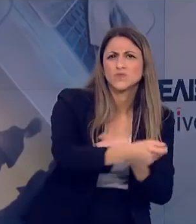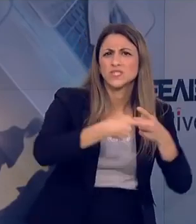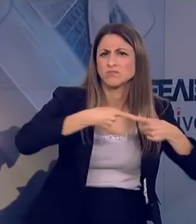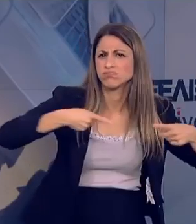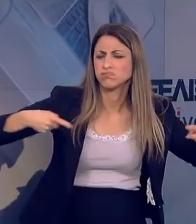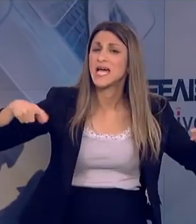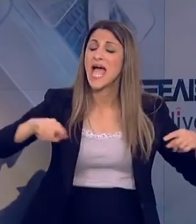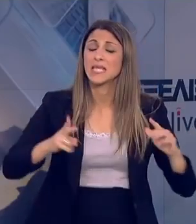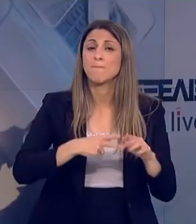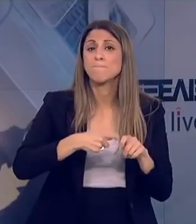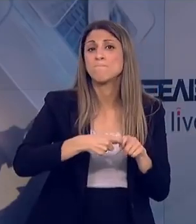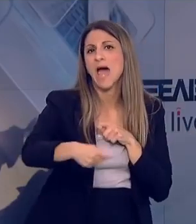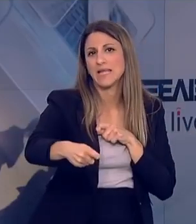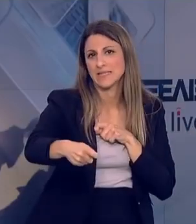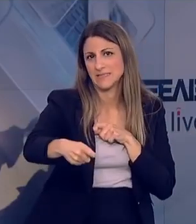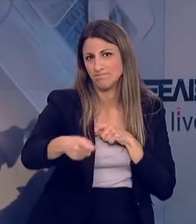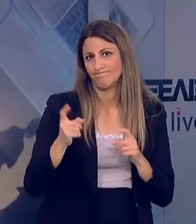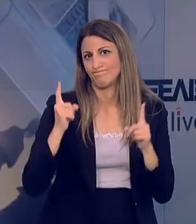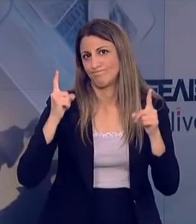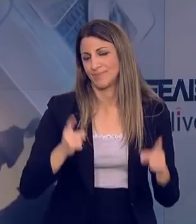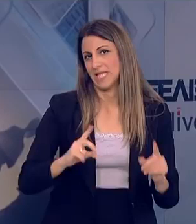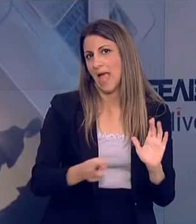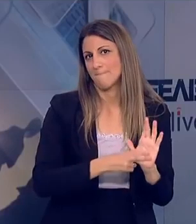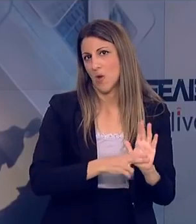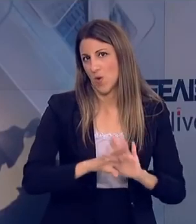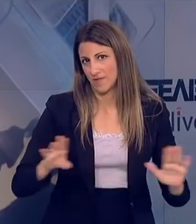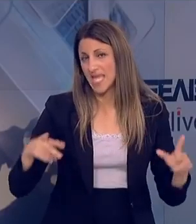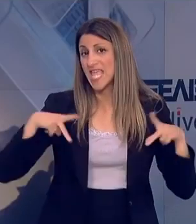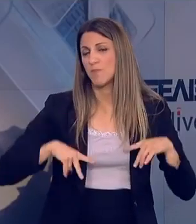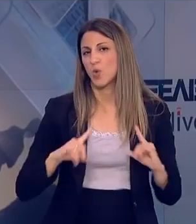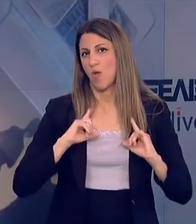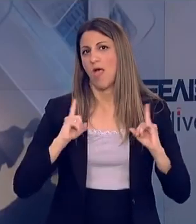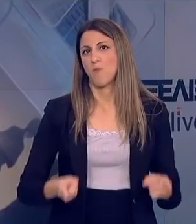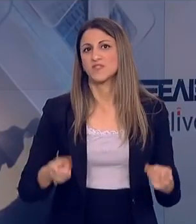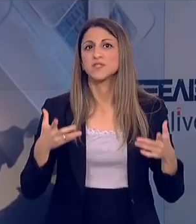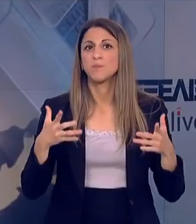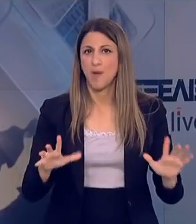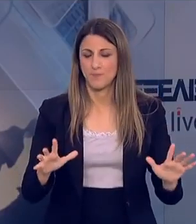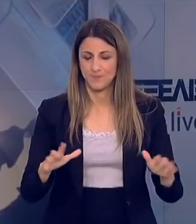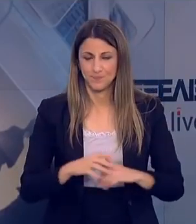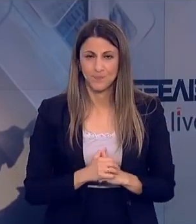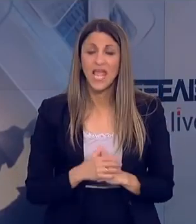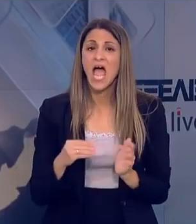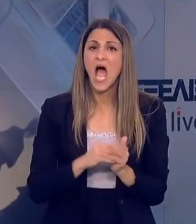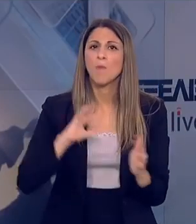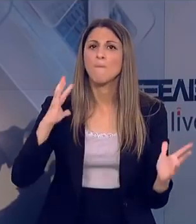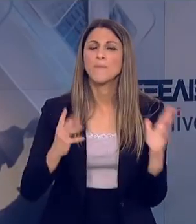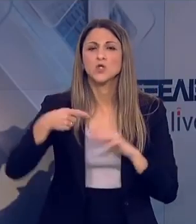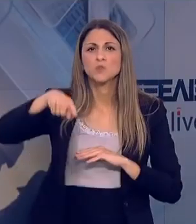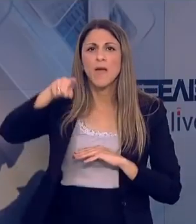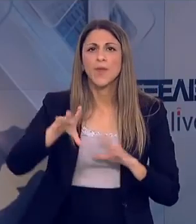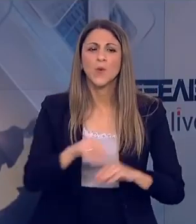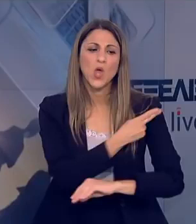την επικράτεια μετά από τη σχετική απόφαση των συναρμόδιων Υπουργείων. Επίσης, θα ήθελα με αφορμή την Παγκόσμια ημέρα νοσηλευτών και